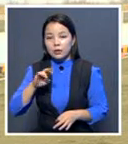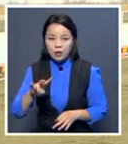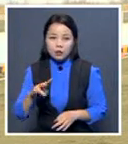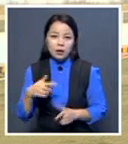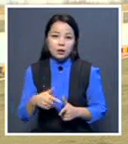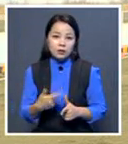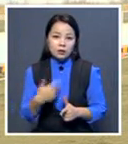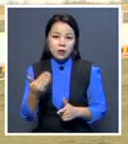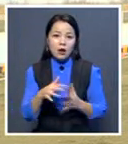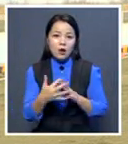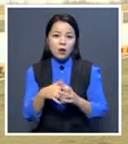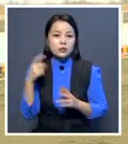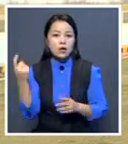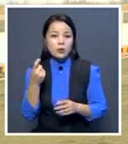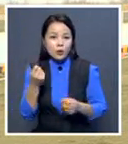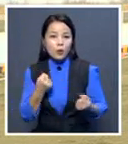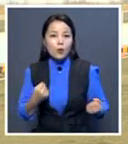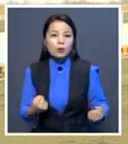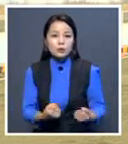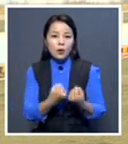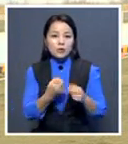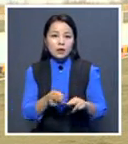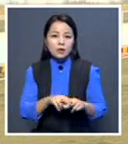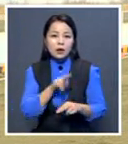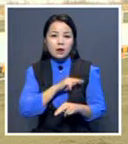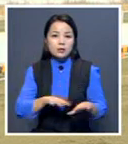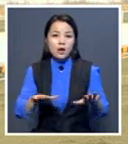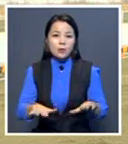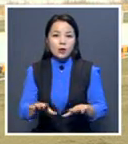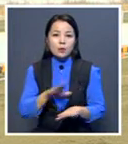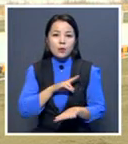ауыл шаруашылық қолдау жаңағы кәсіпорындардың жұмысының нәтижесі.